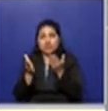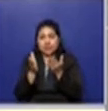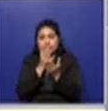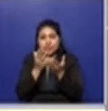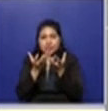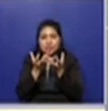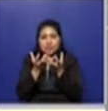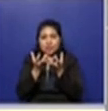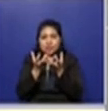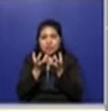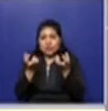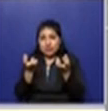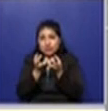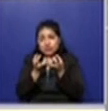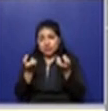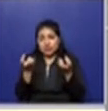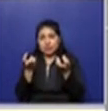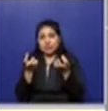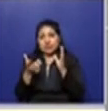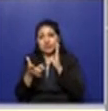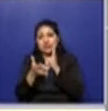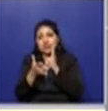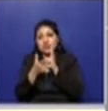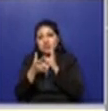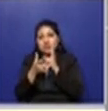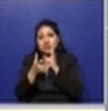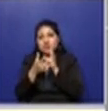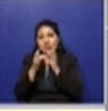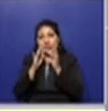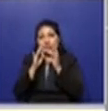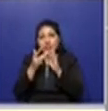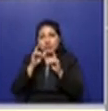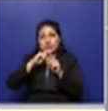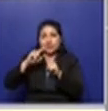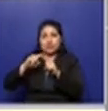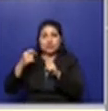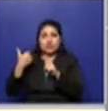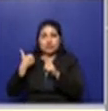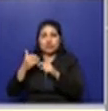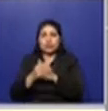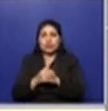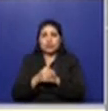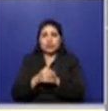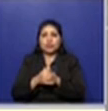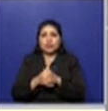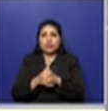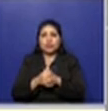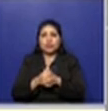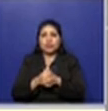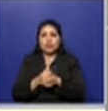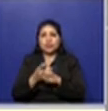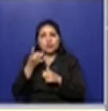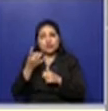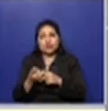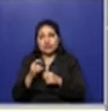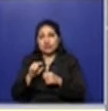อย่างครบถ้วนทุกรอบด้านนะครับโดยเฉพาะด้านที่เป็นเฟกนิวนะครับอะไรที่มีเฟกนิวท่าน